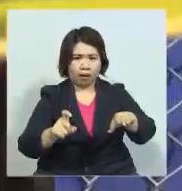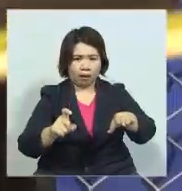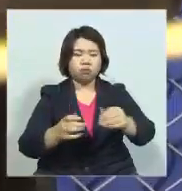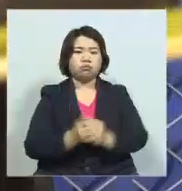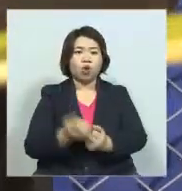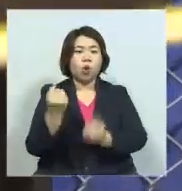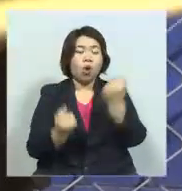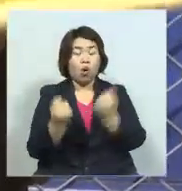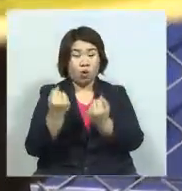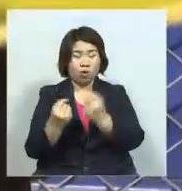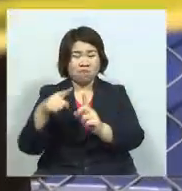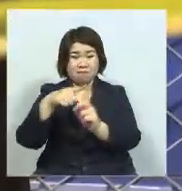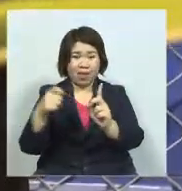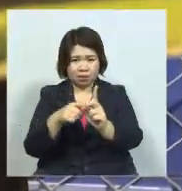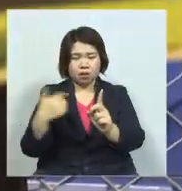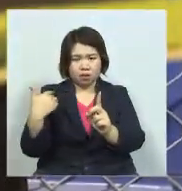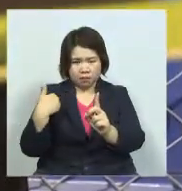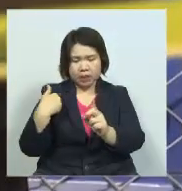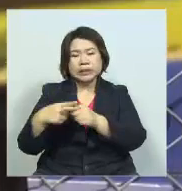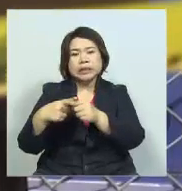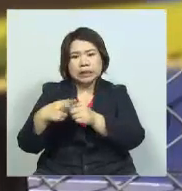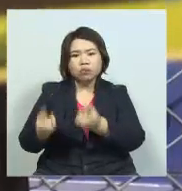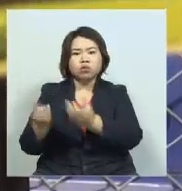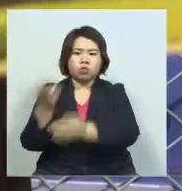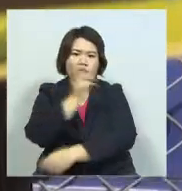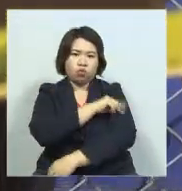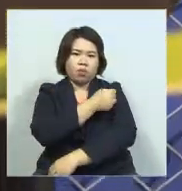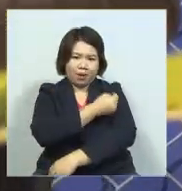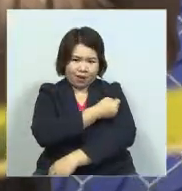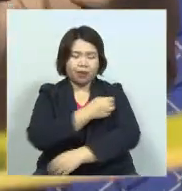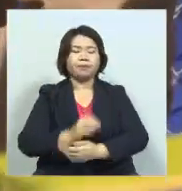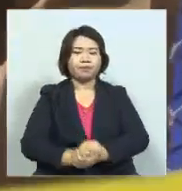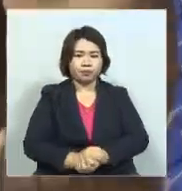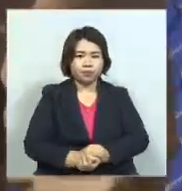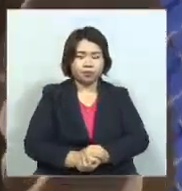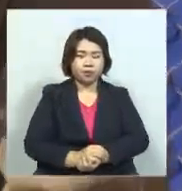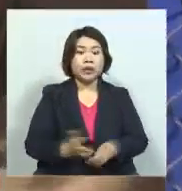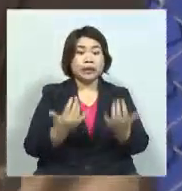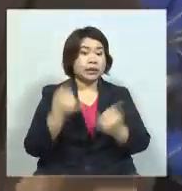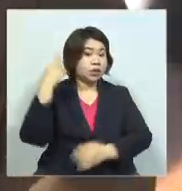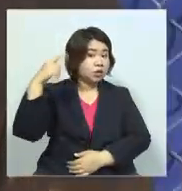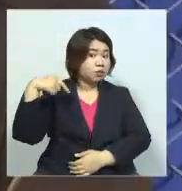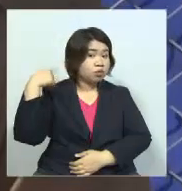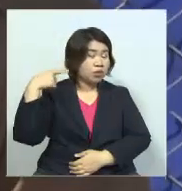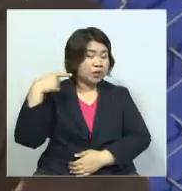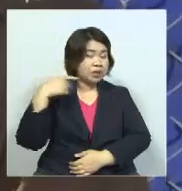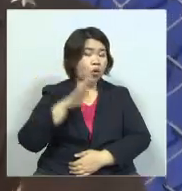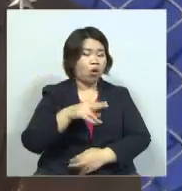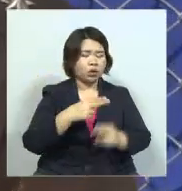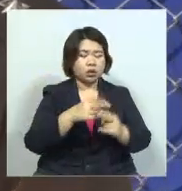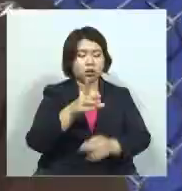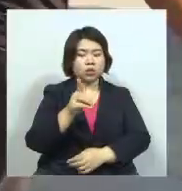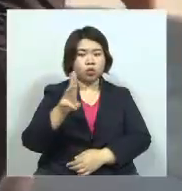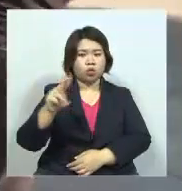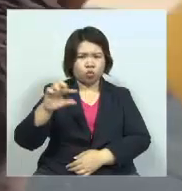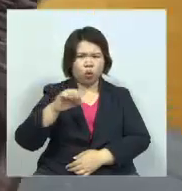ซ์คู่กรณีได้รับบาดเจ็บถูกนำตัวส่งโรงพยาบาลพระนั่งเกล้านางสาวดวงธิดาสุชาดาภรรยาของนายวุฒิชัยบ